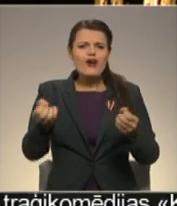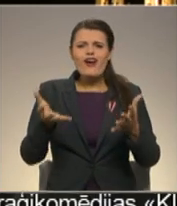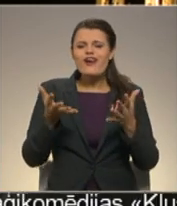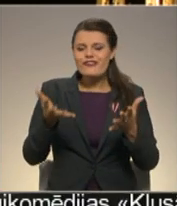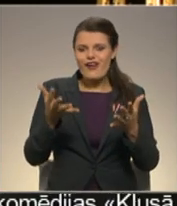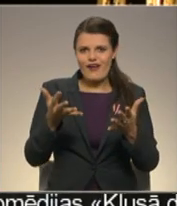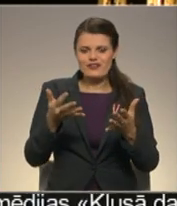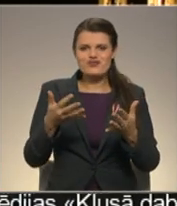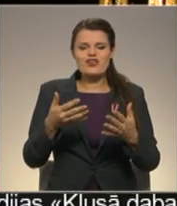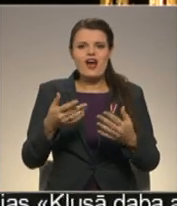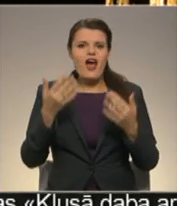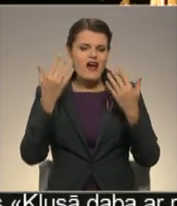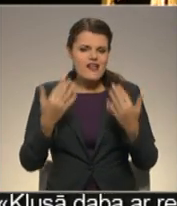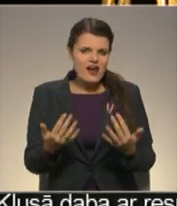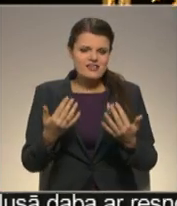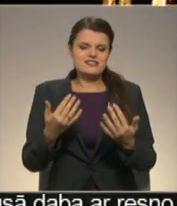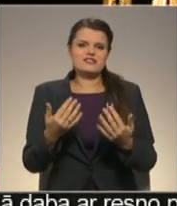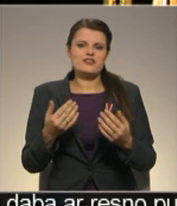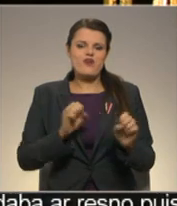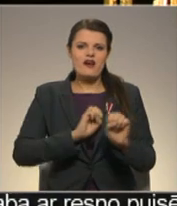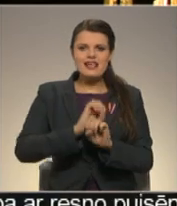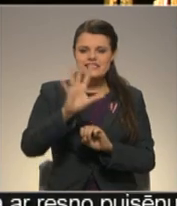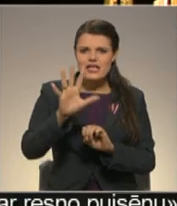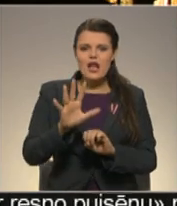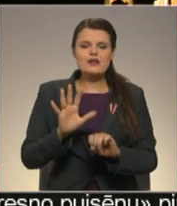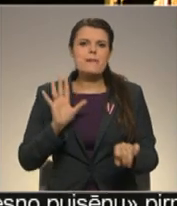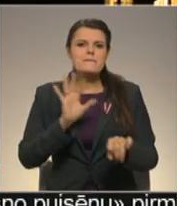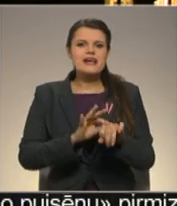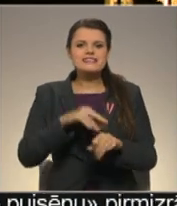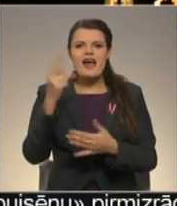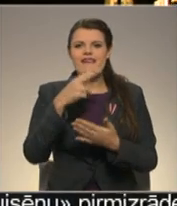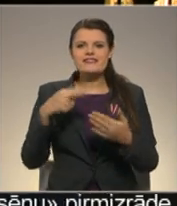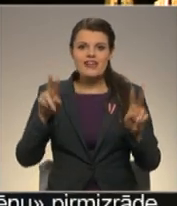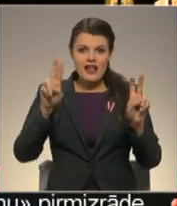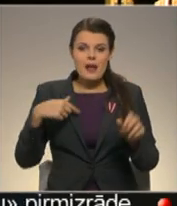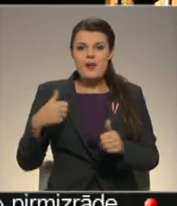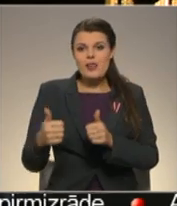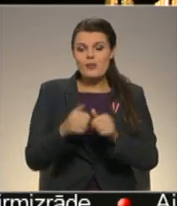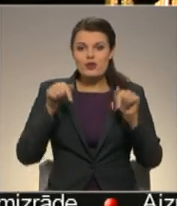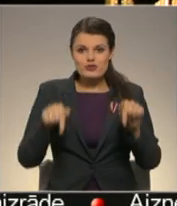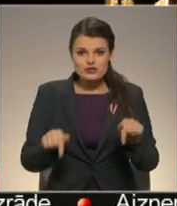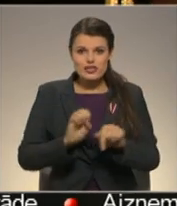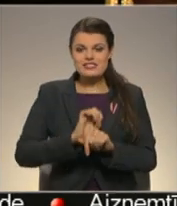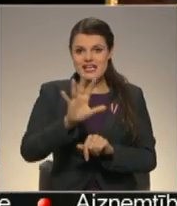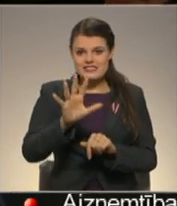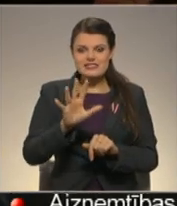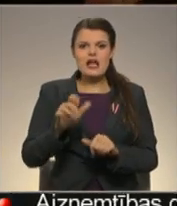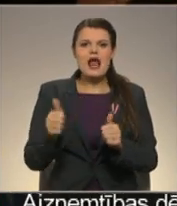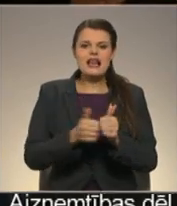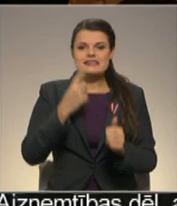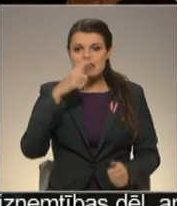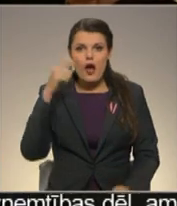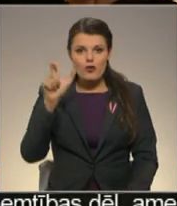koši ar akciju, ar instalāciju pieskaries gleznai. Un man blakus ir šīs instalācijas